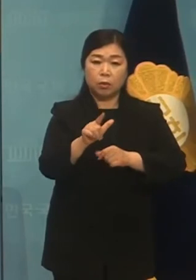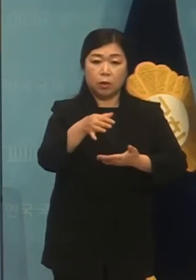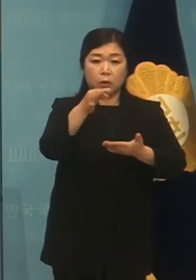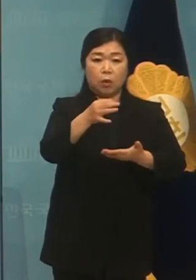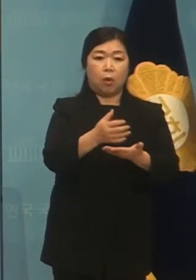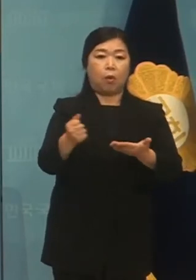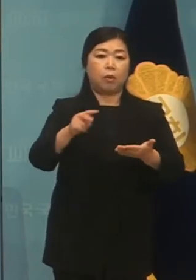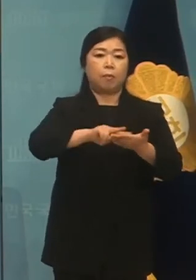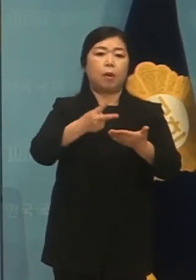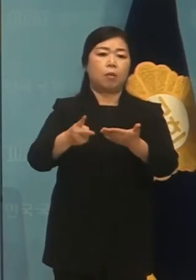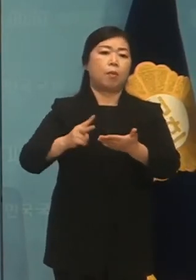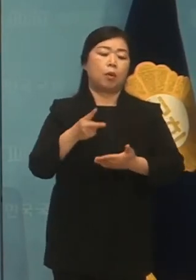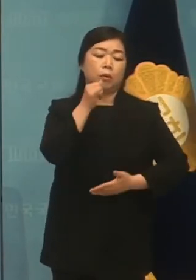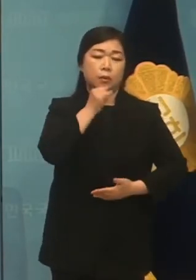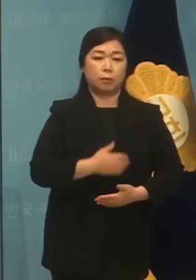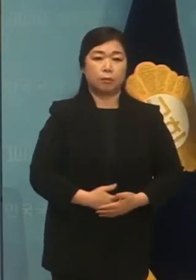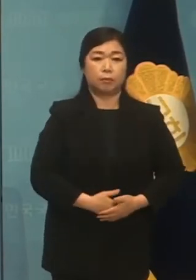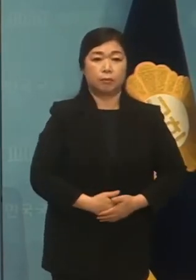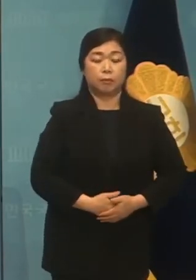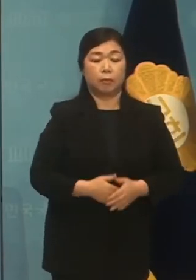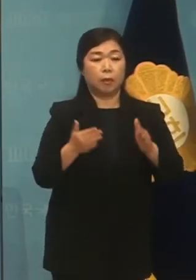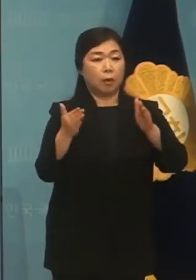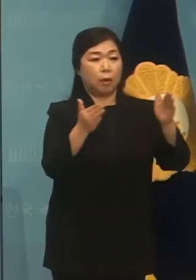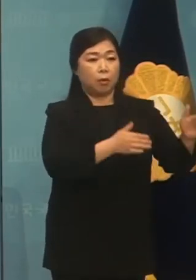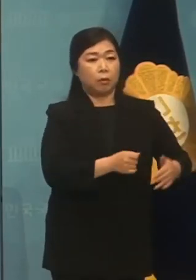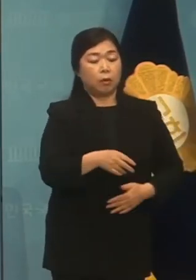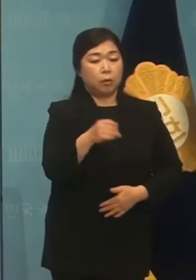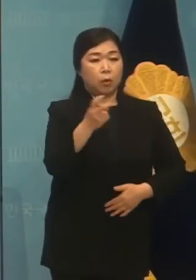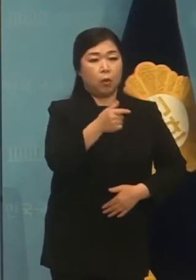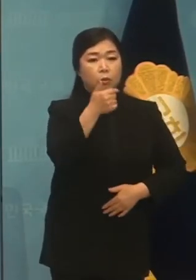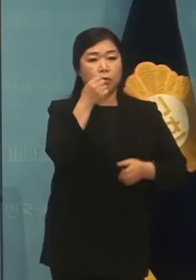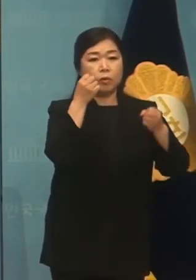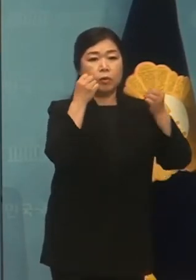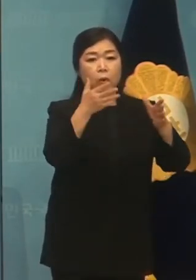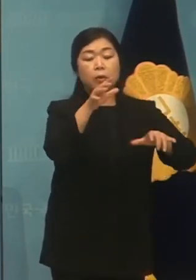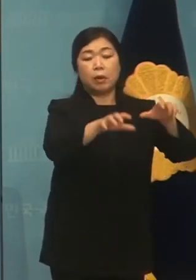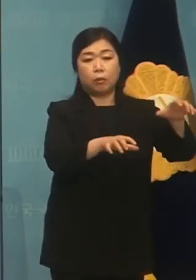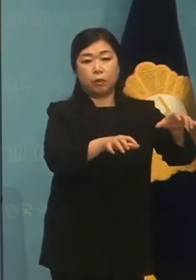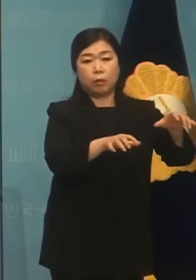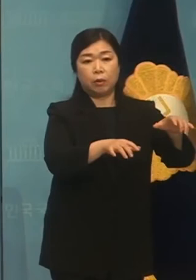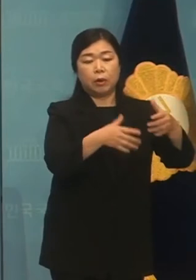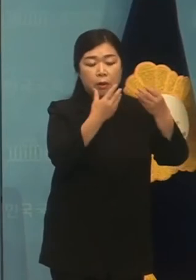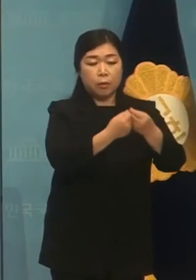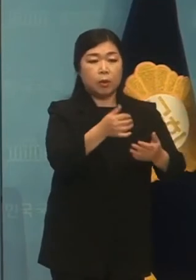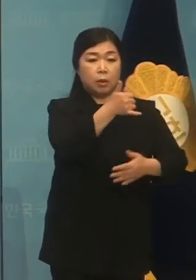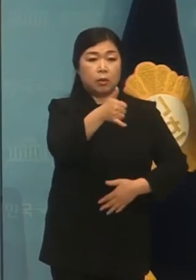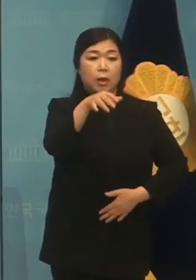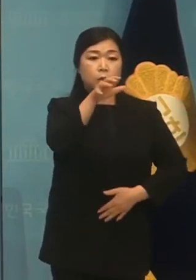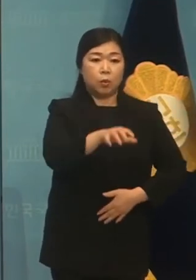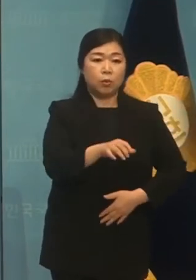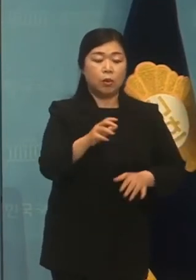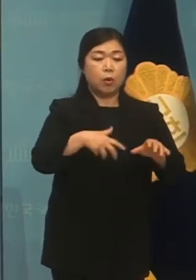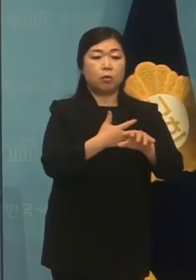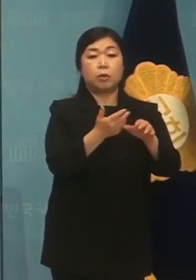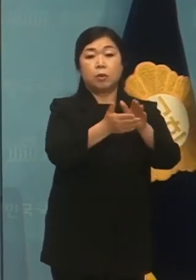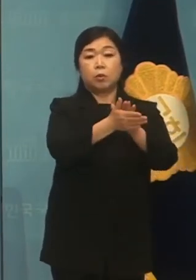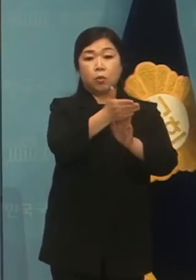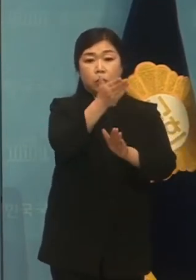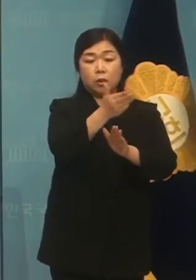소유권 이동이 있었습니다. 그리고 뉴타운, 세종시,